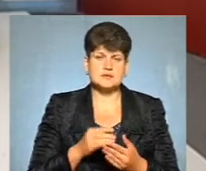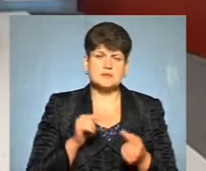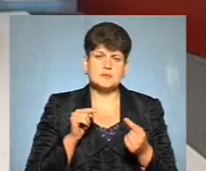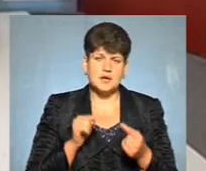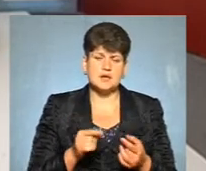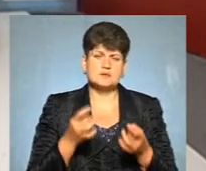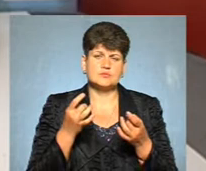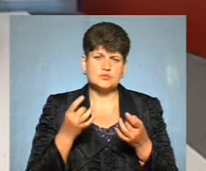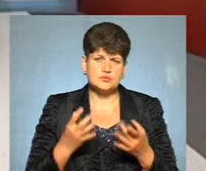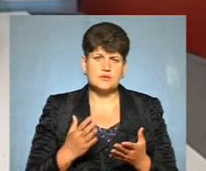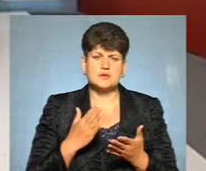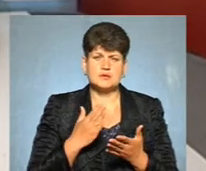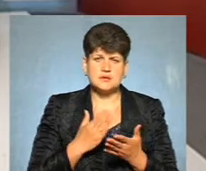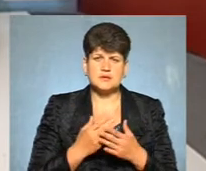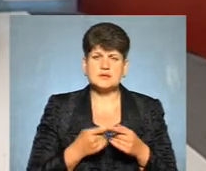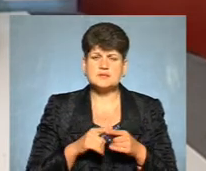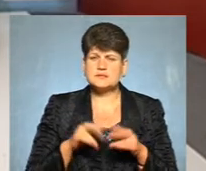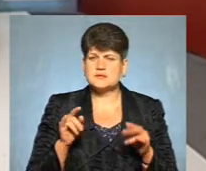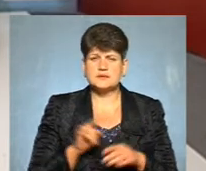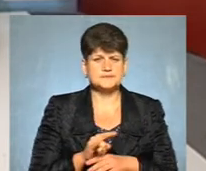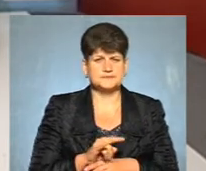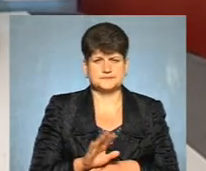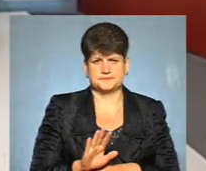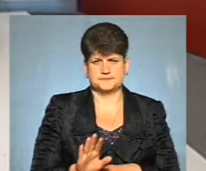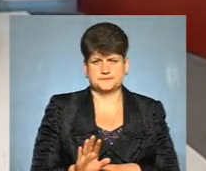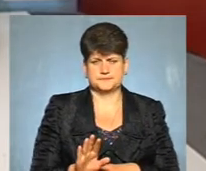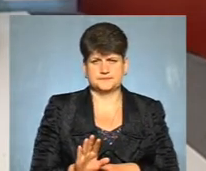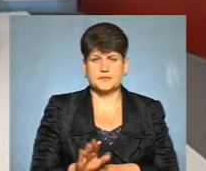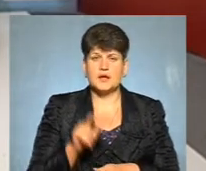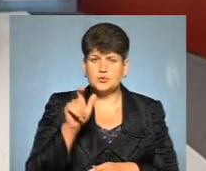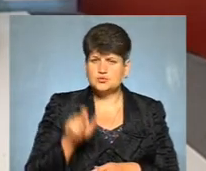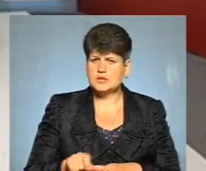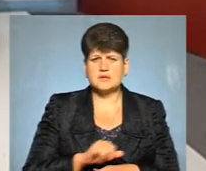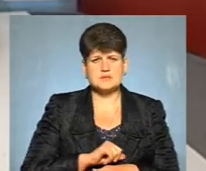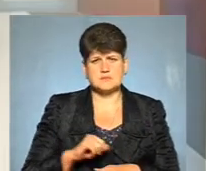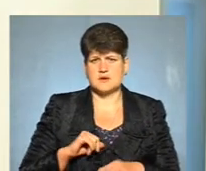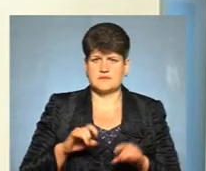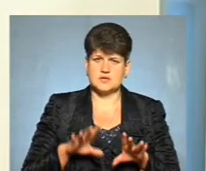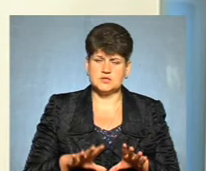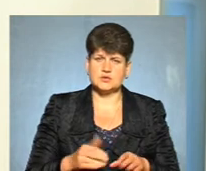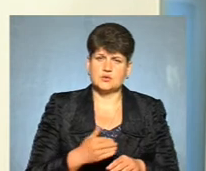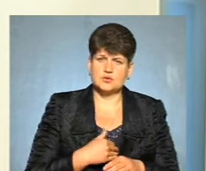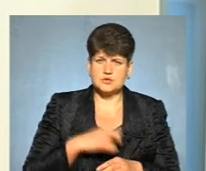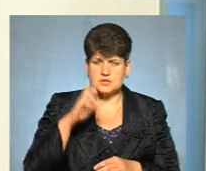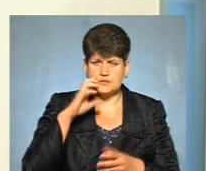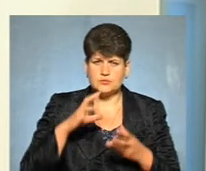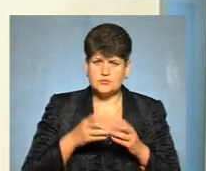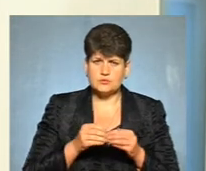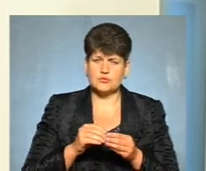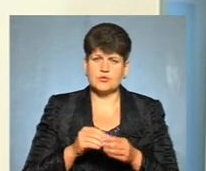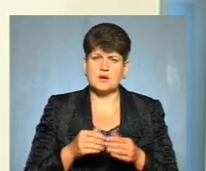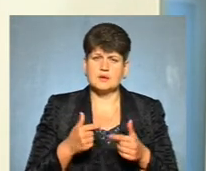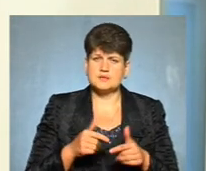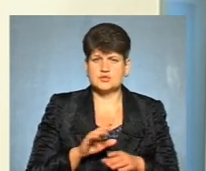спростування цьому, адже це насправді не так. Людина сама вирішує, чи її зараховувати державну підсумкову атестацію, чи